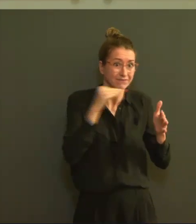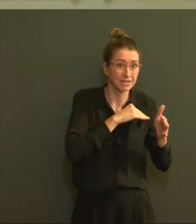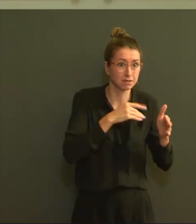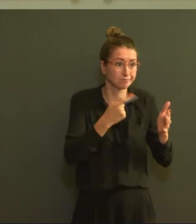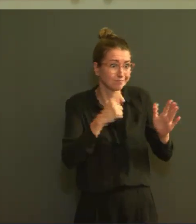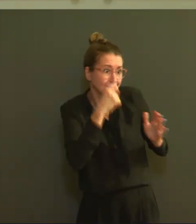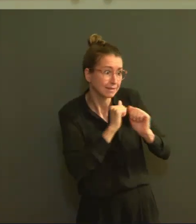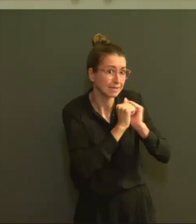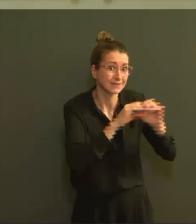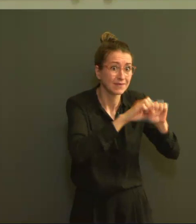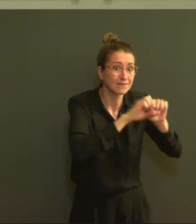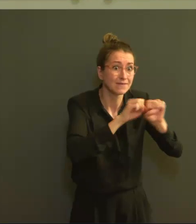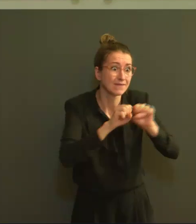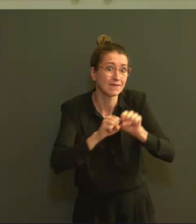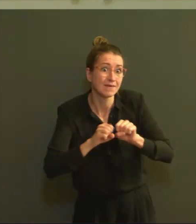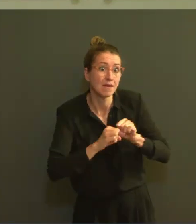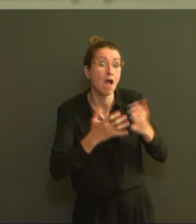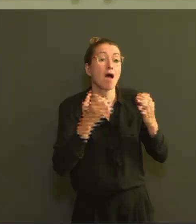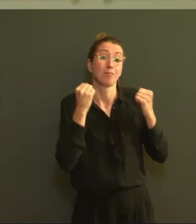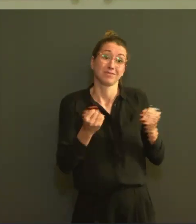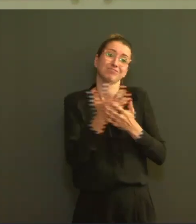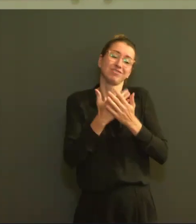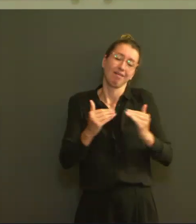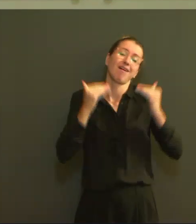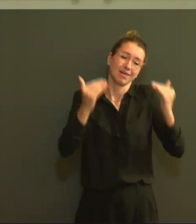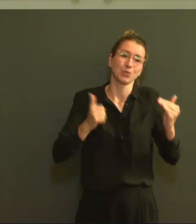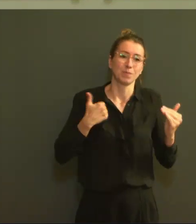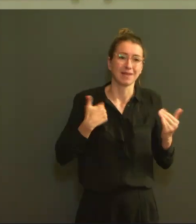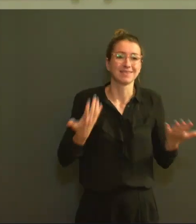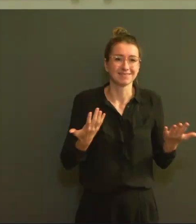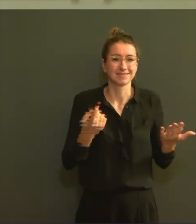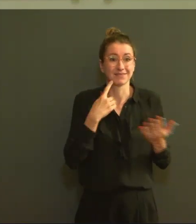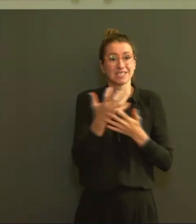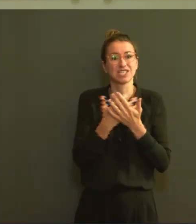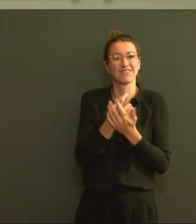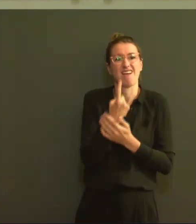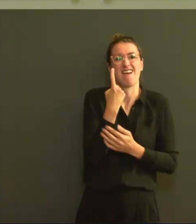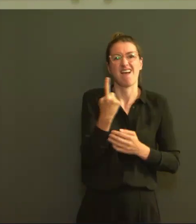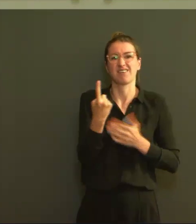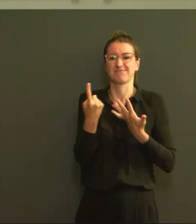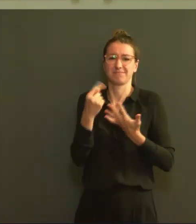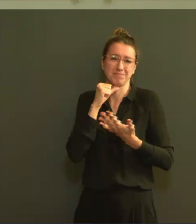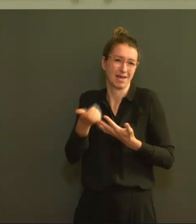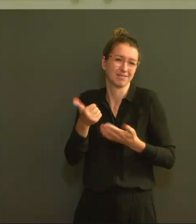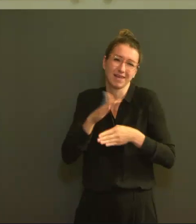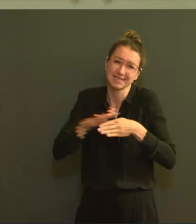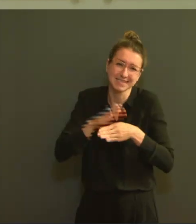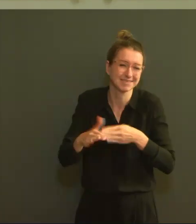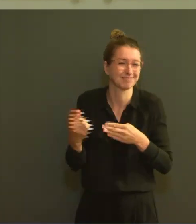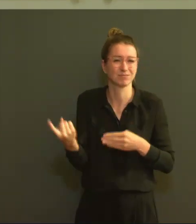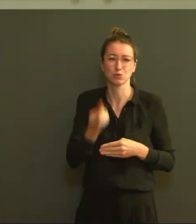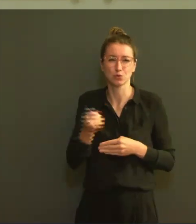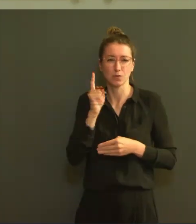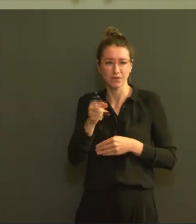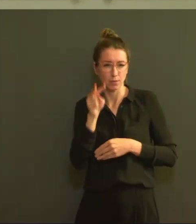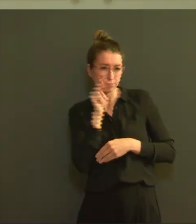indicateur suffisant et il doit s'apprécier à côté d'autres indicateurs. C'est pour ça que nous donnons des indicateurs de nombre de cas